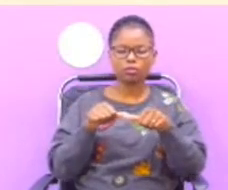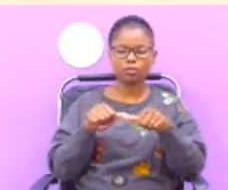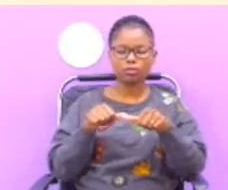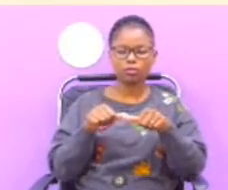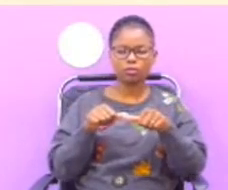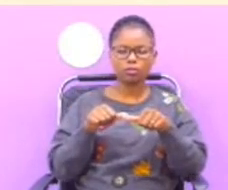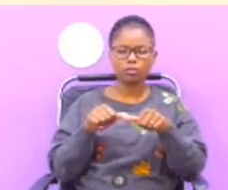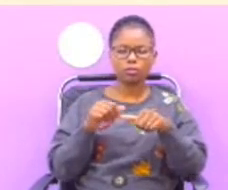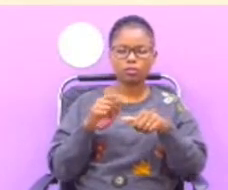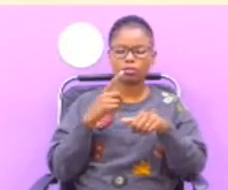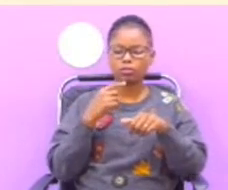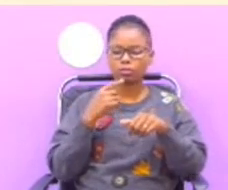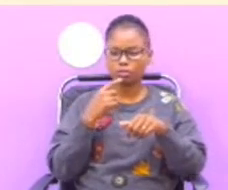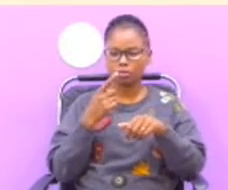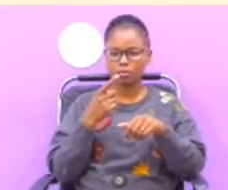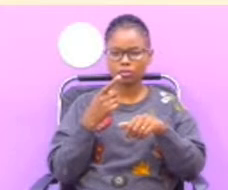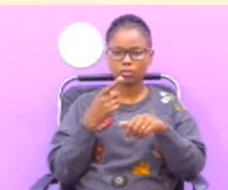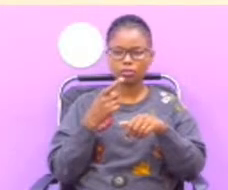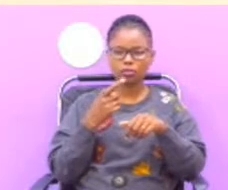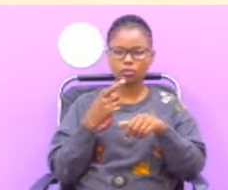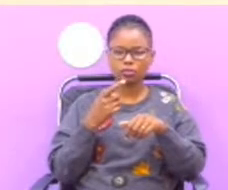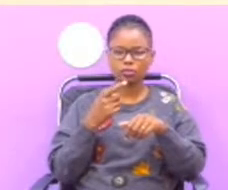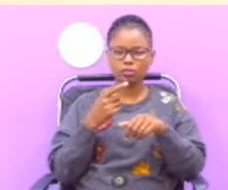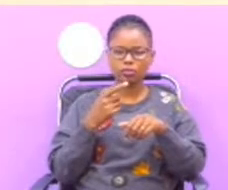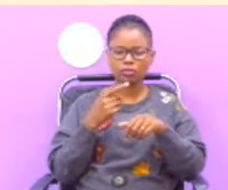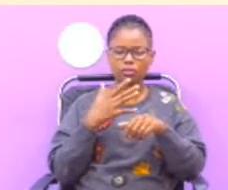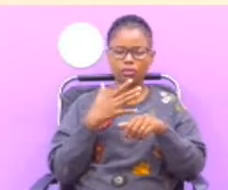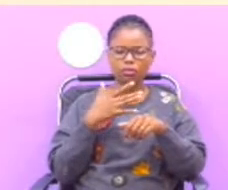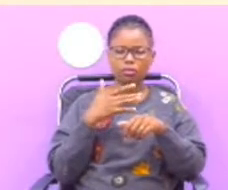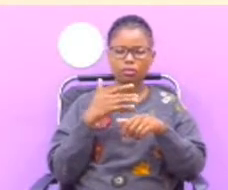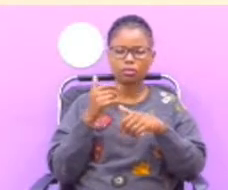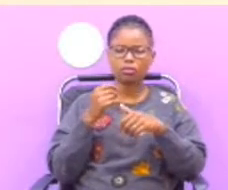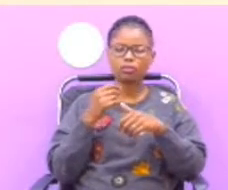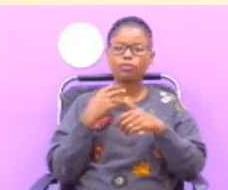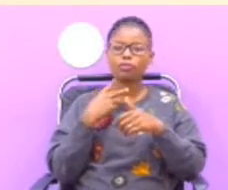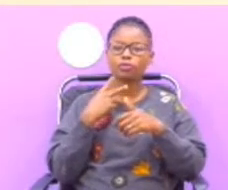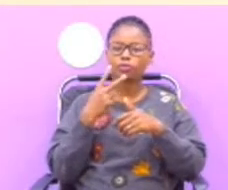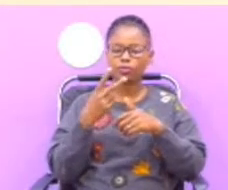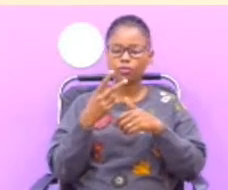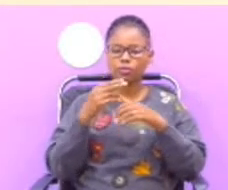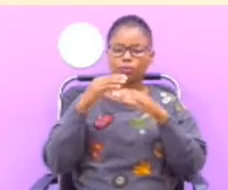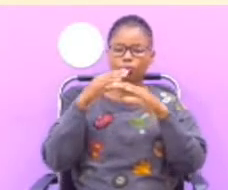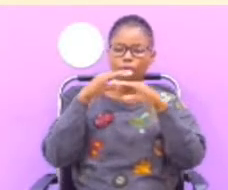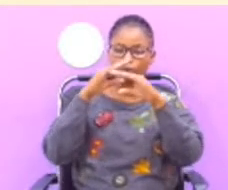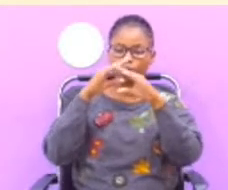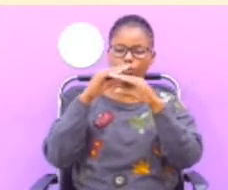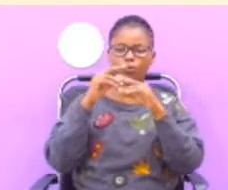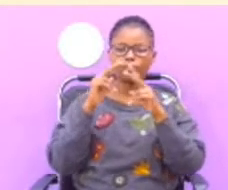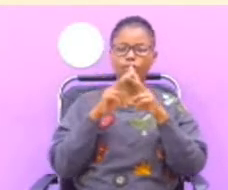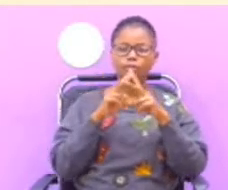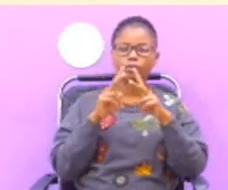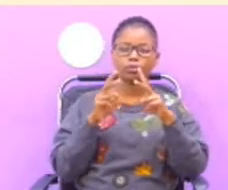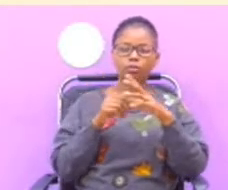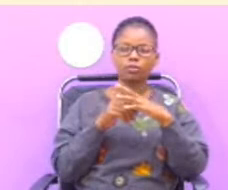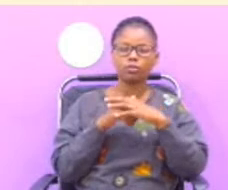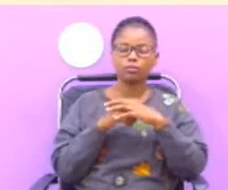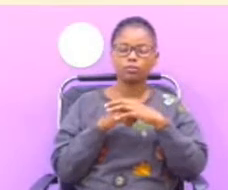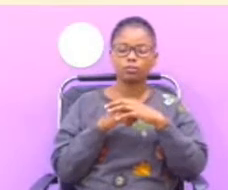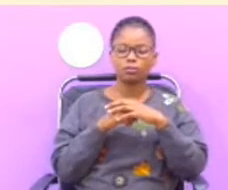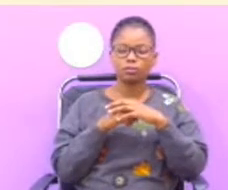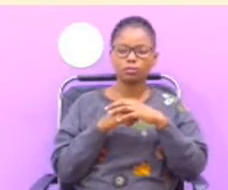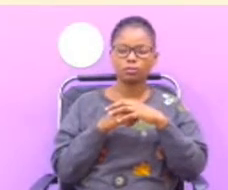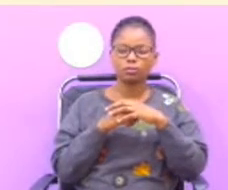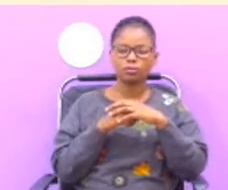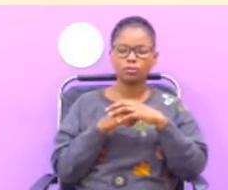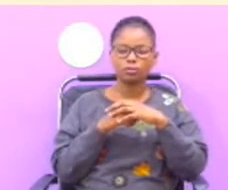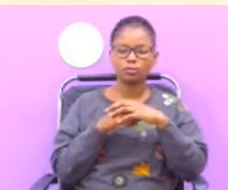gũtha mĩtwe ya itugĩ mĩgamba yenyenye tarĩu haha ũngĩũria andũ aingĩ ũhoro